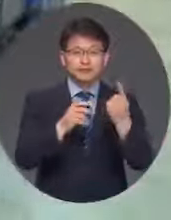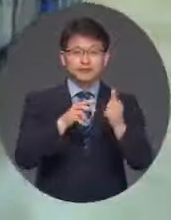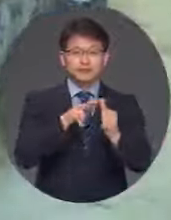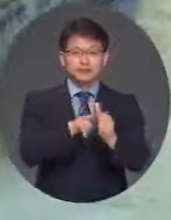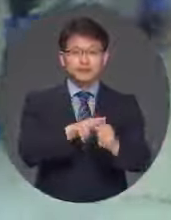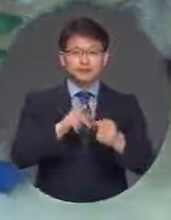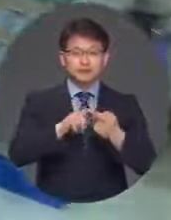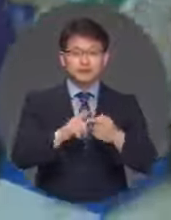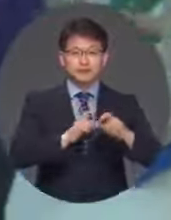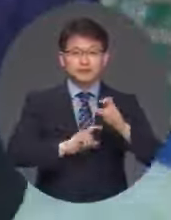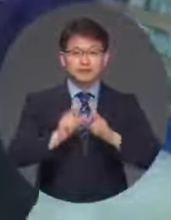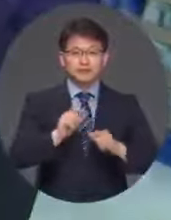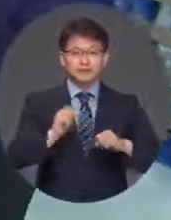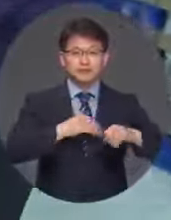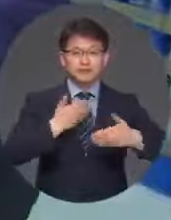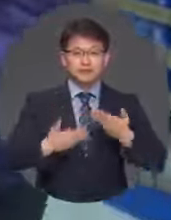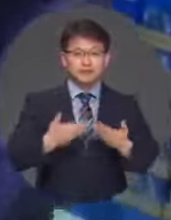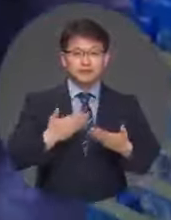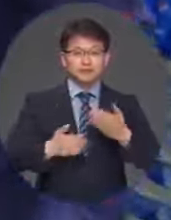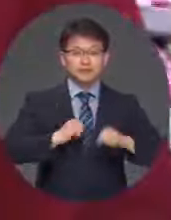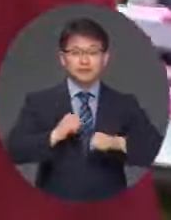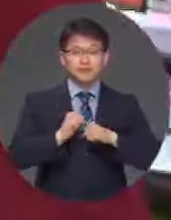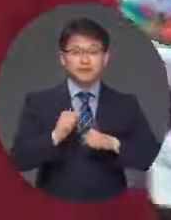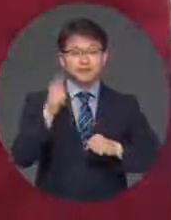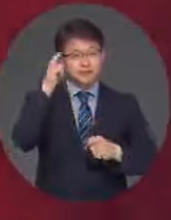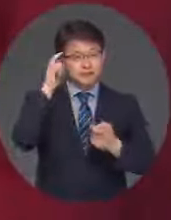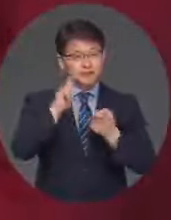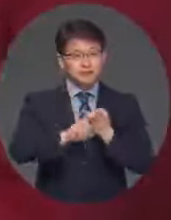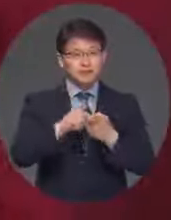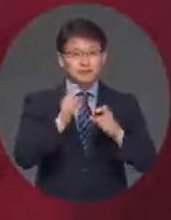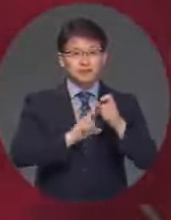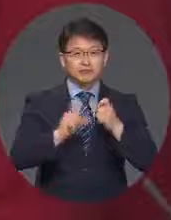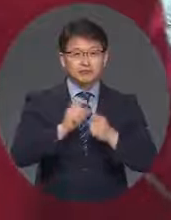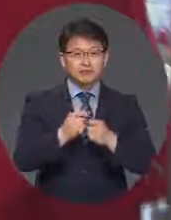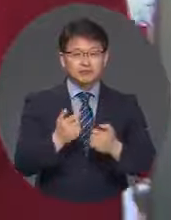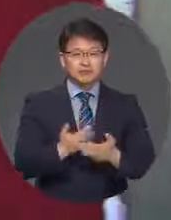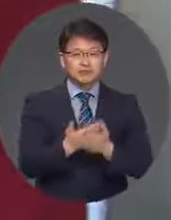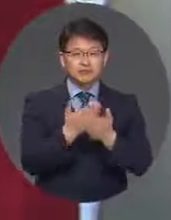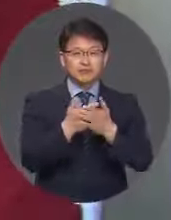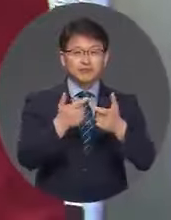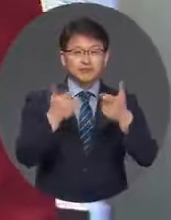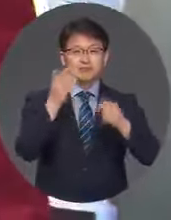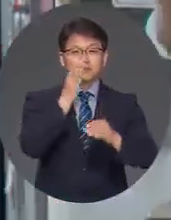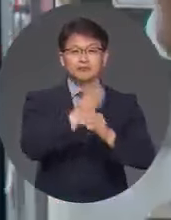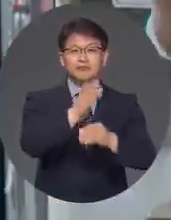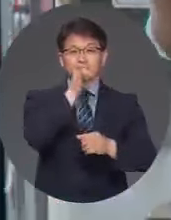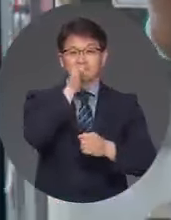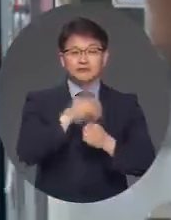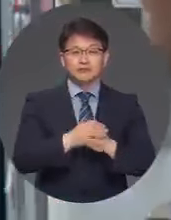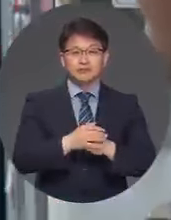후보의 발걸음이 더 빨라졌고 시민들 관심 또한 서서히 달아오르고 있습니다.